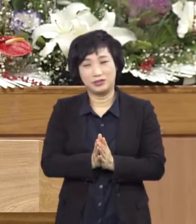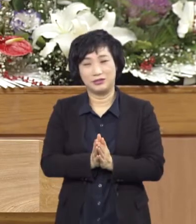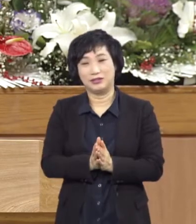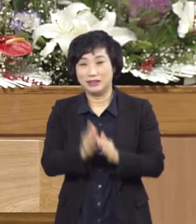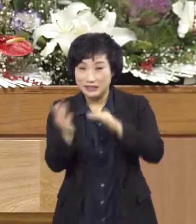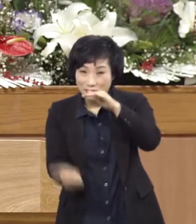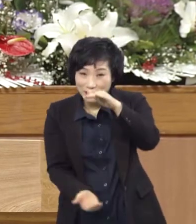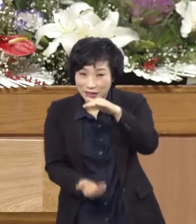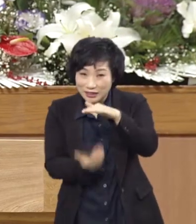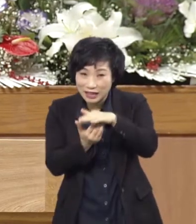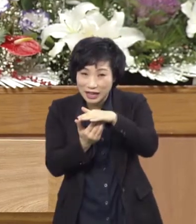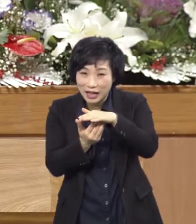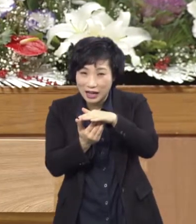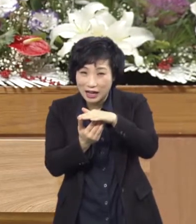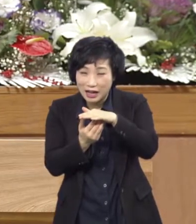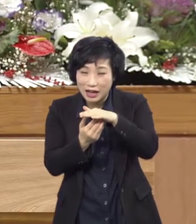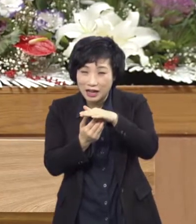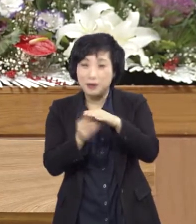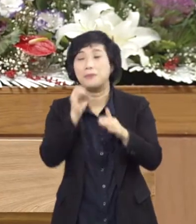이루었다,